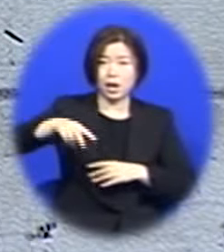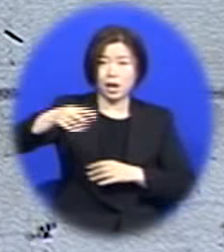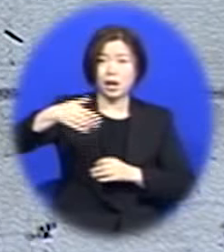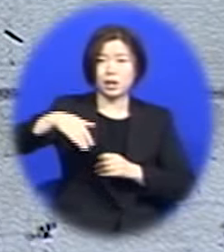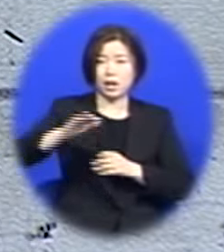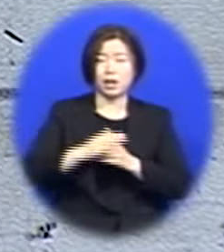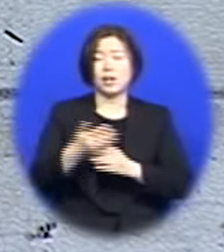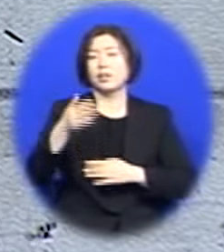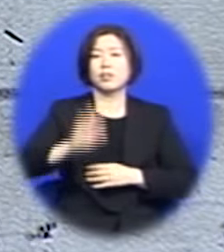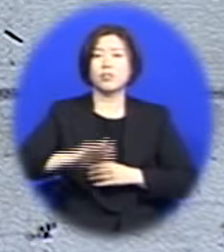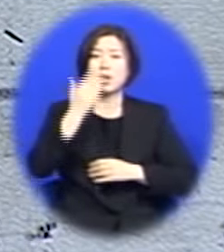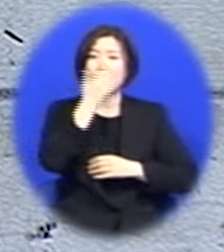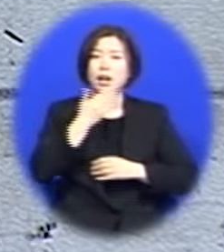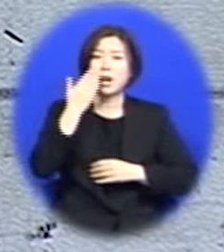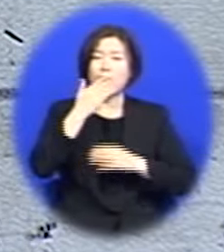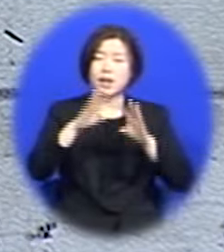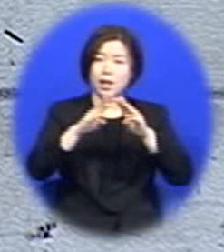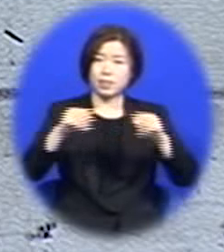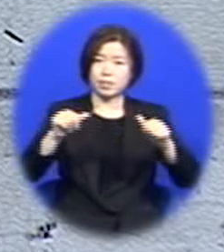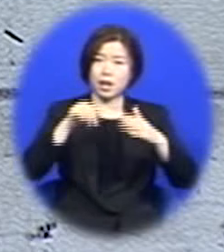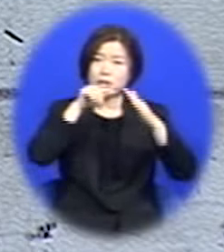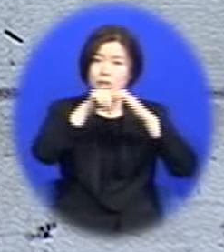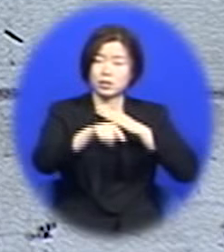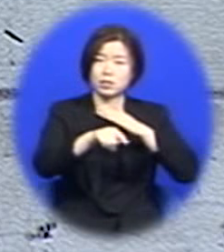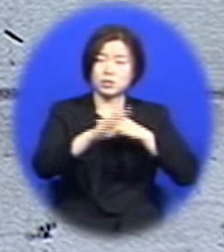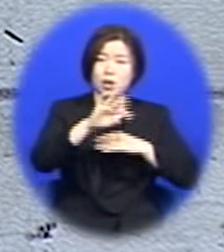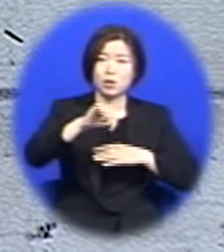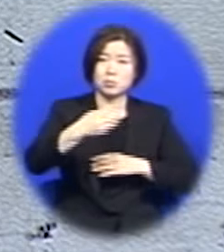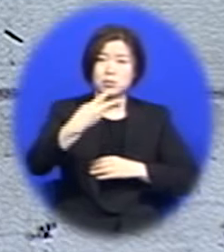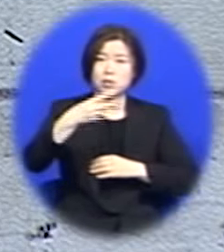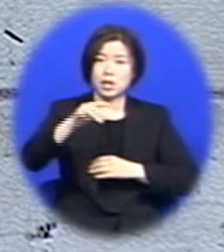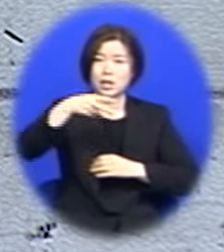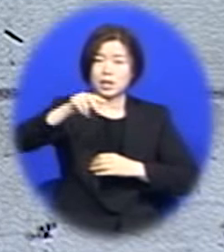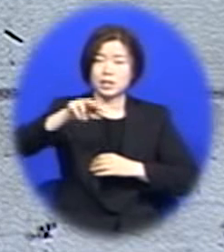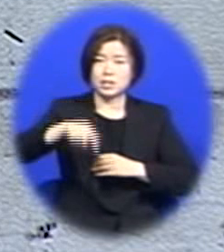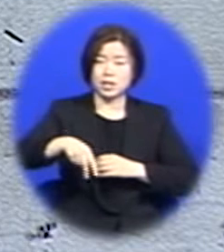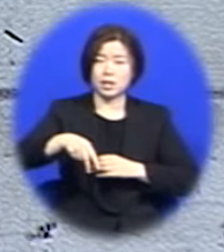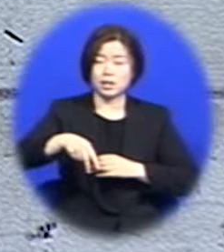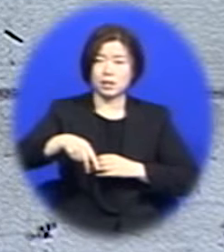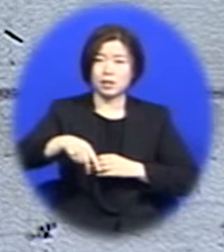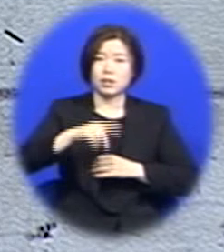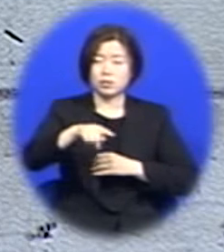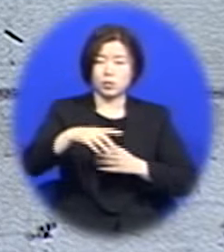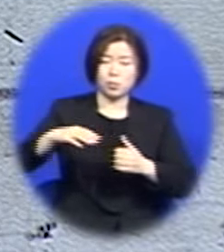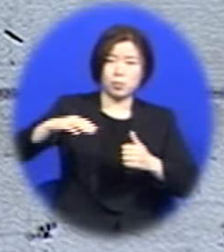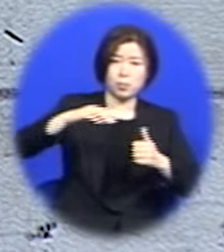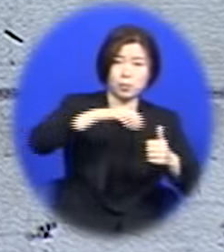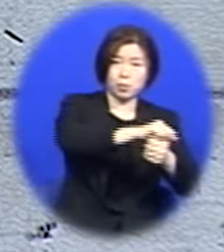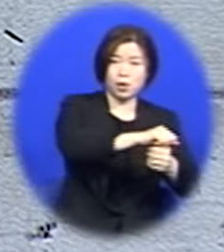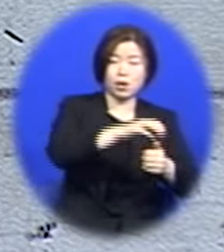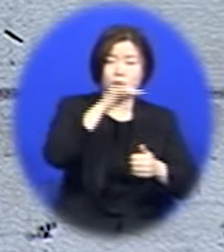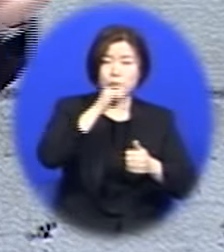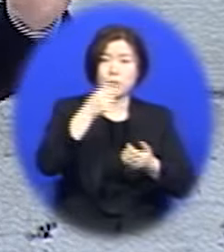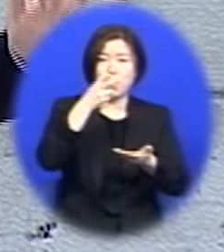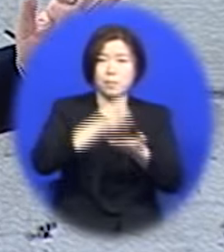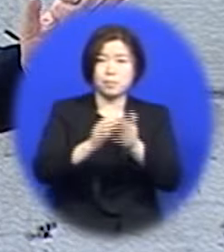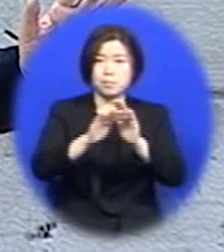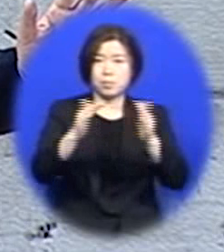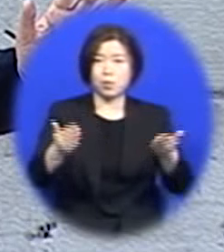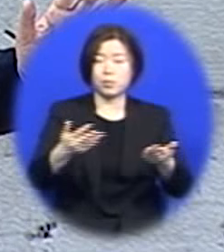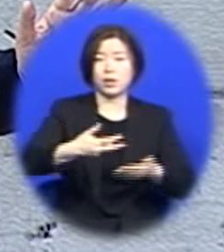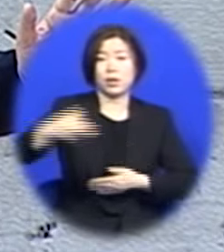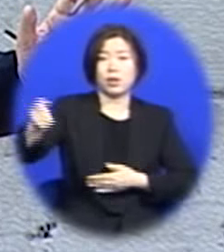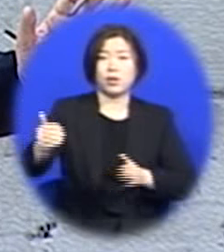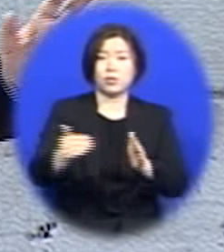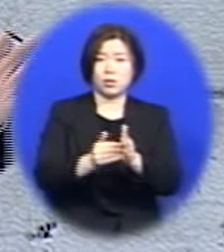가나안 땅에 들어가서 블레셋의 성막을 법궤를 뺏겨버립니다. 그리고 성막은